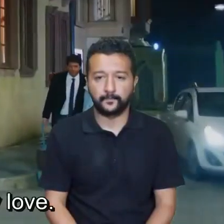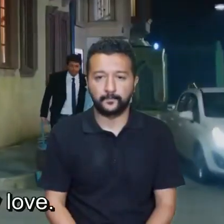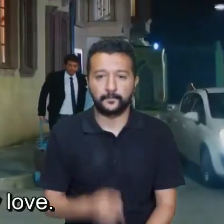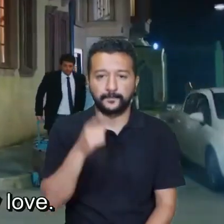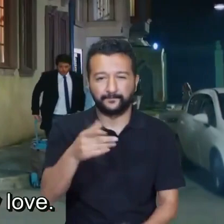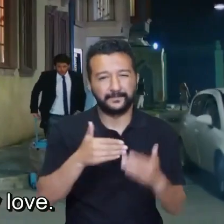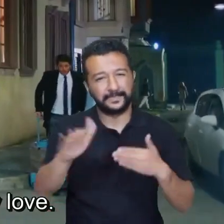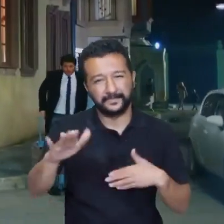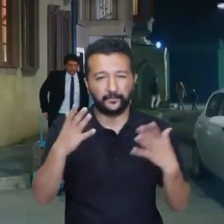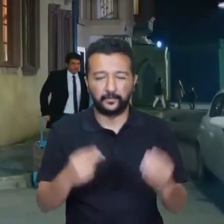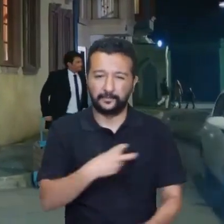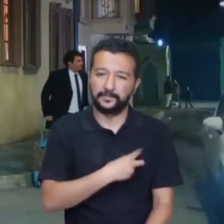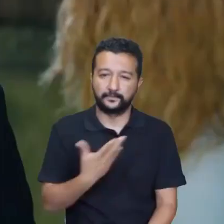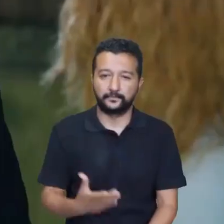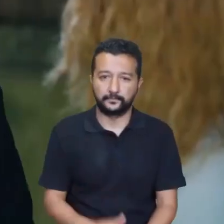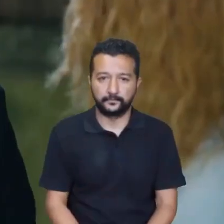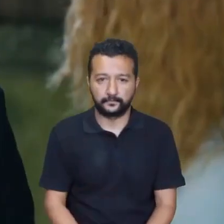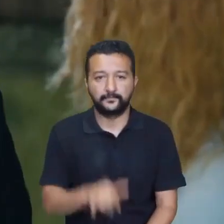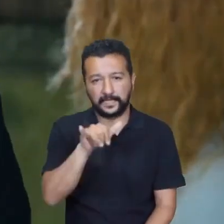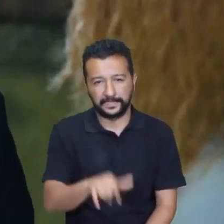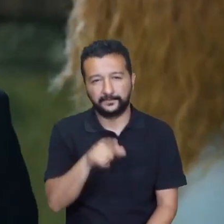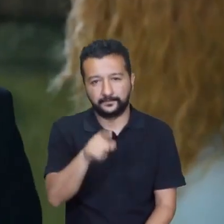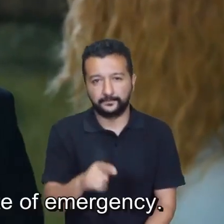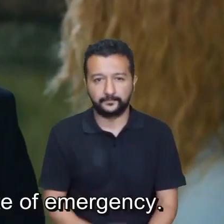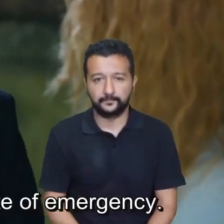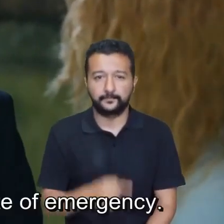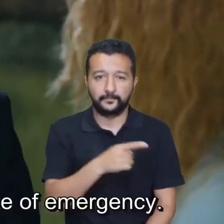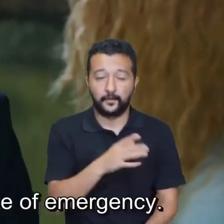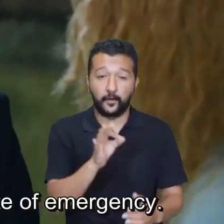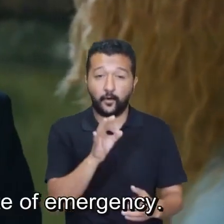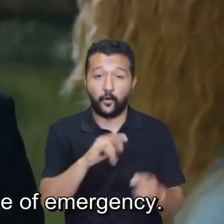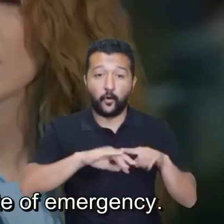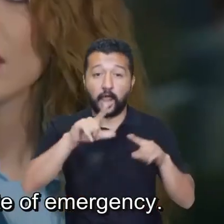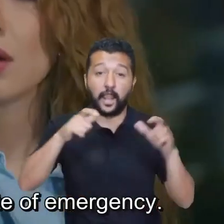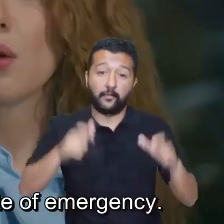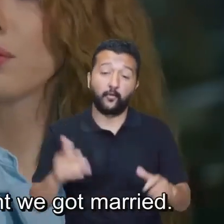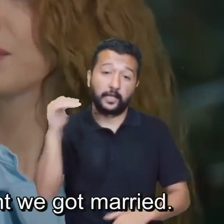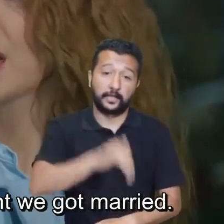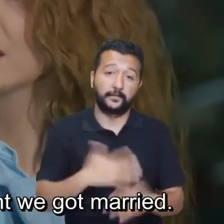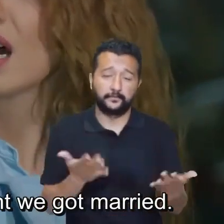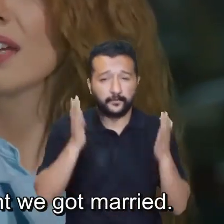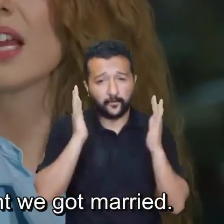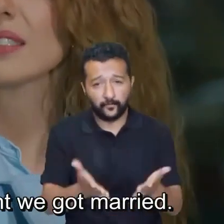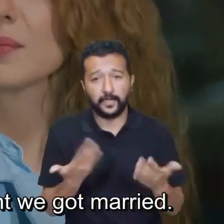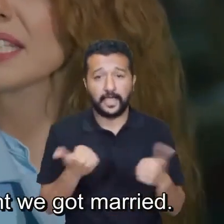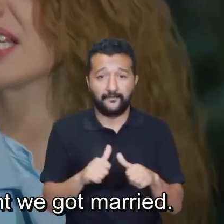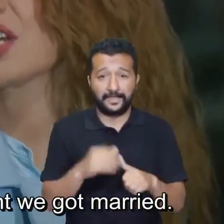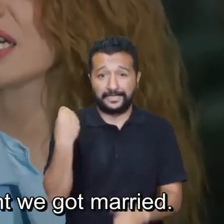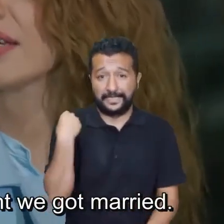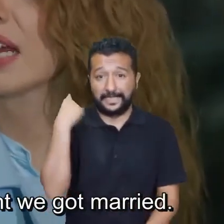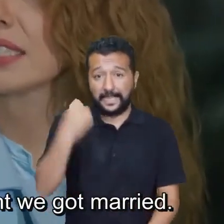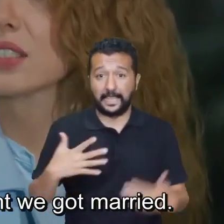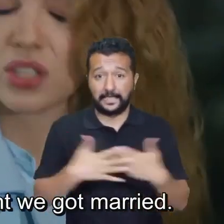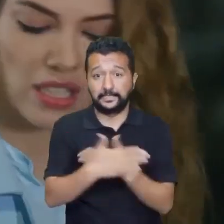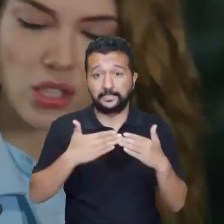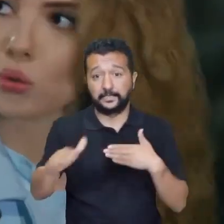Burada ayrılalım aşkım. Haklısın. Olağanüstü hal bölgesine geldik maalesef. Of ya, daha evlendiğimiz ilk gece